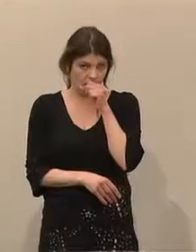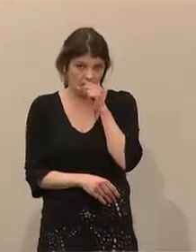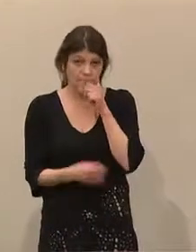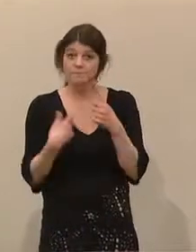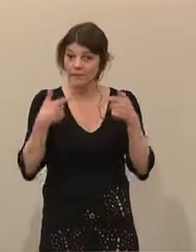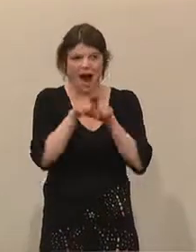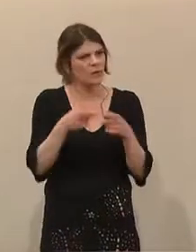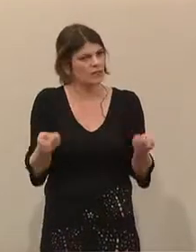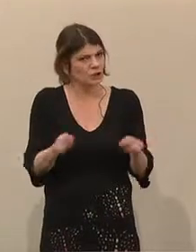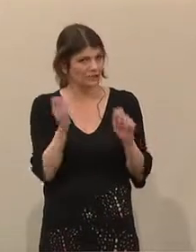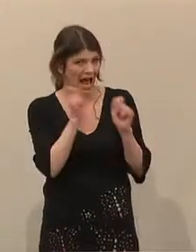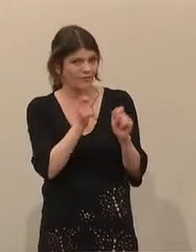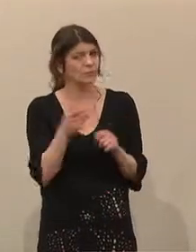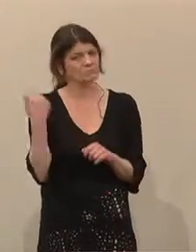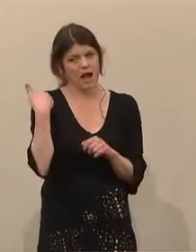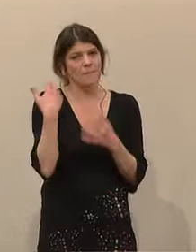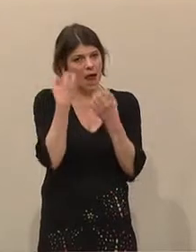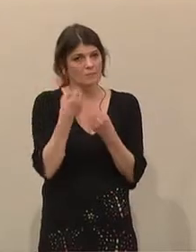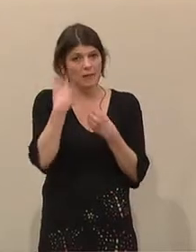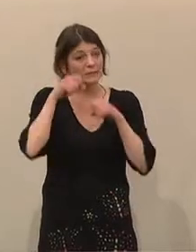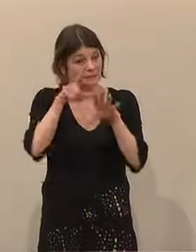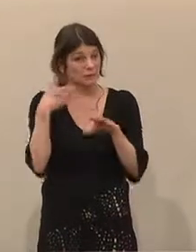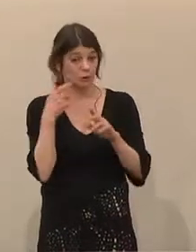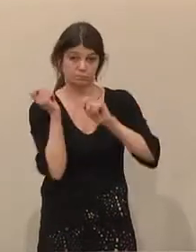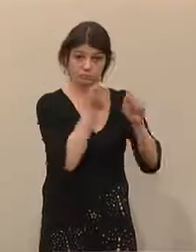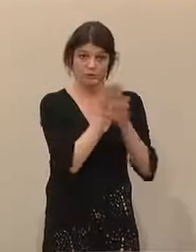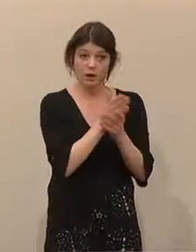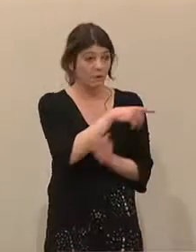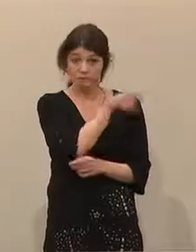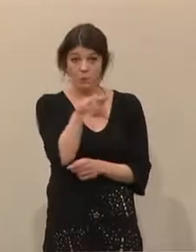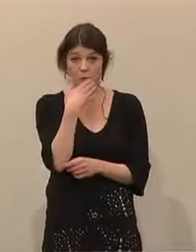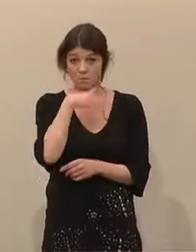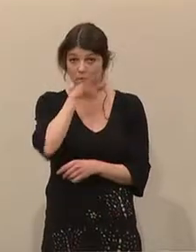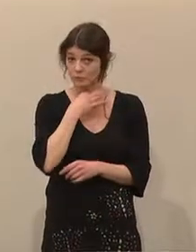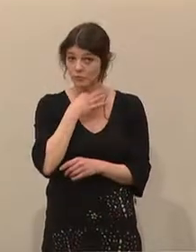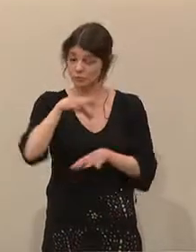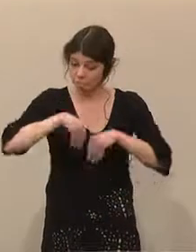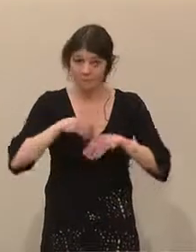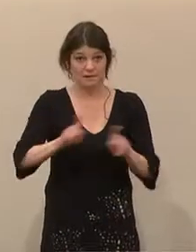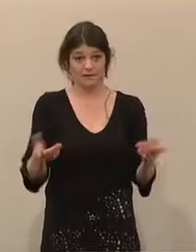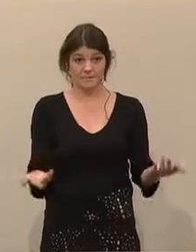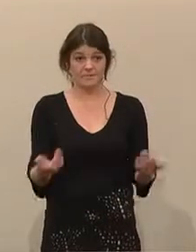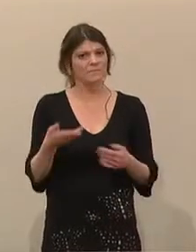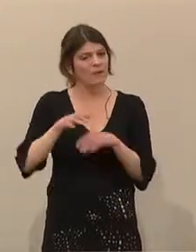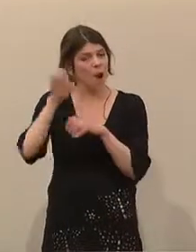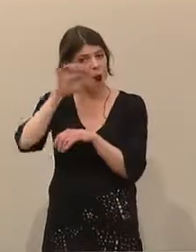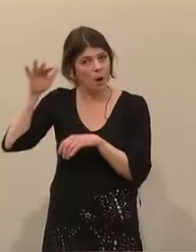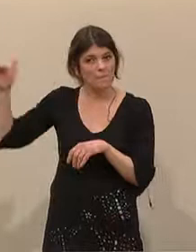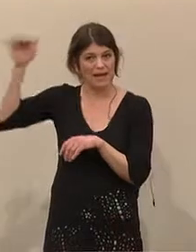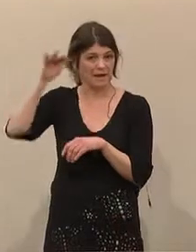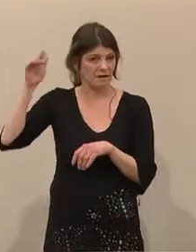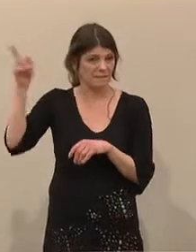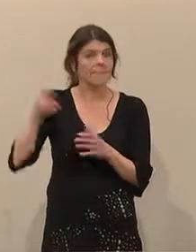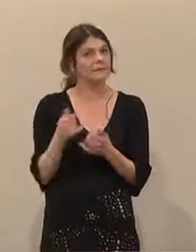einen Entschließungsantrag im Herbst 2017 darüber eingebracht, der leider keine Mehrheit fand. Auf europäischer Ebene wird gerade